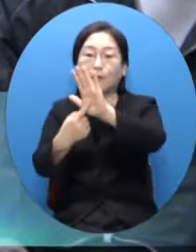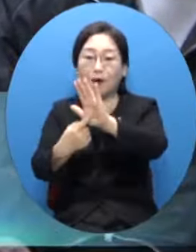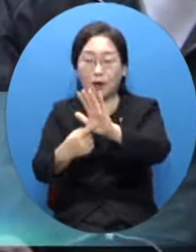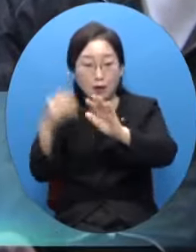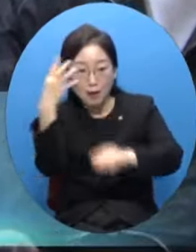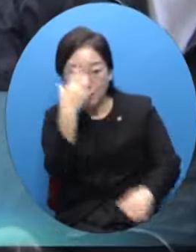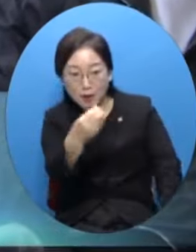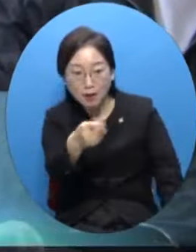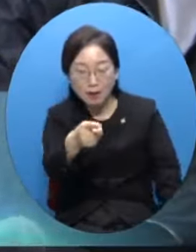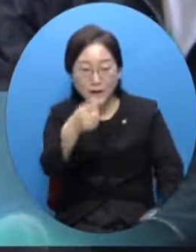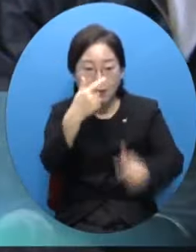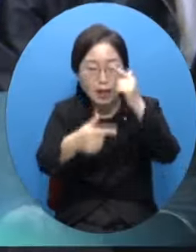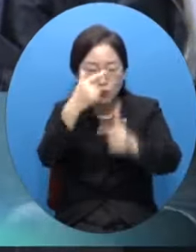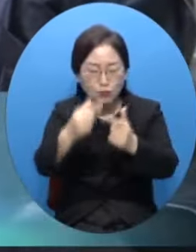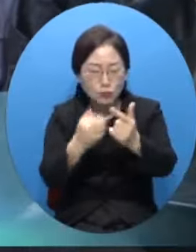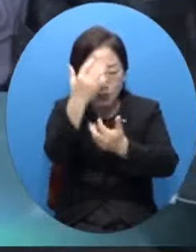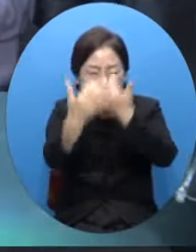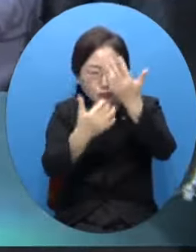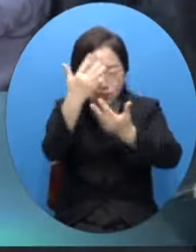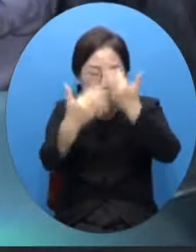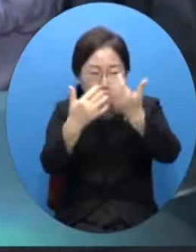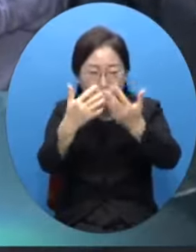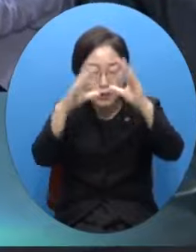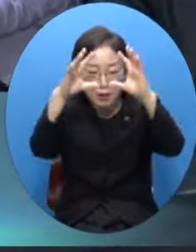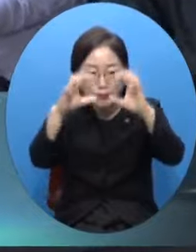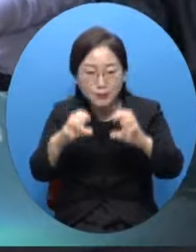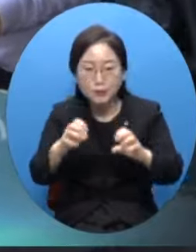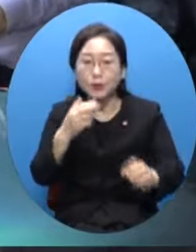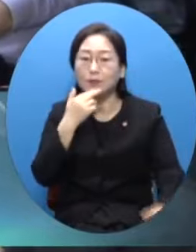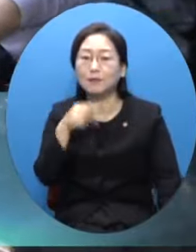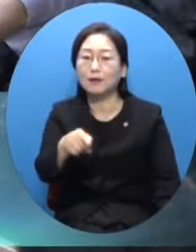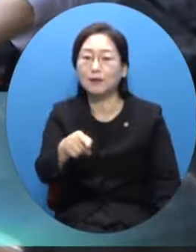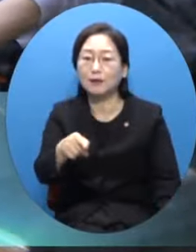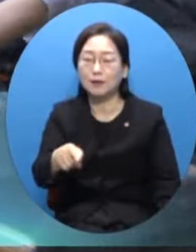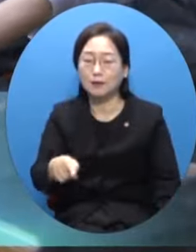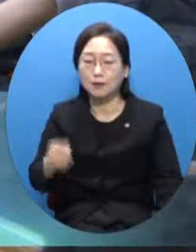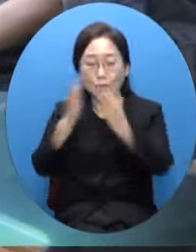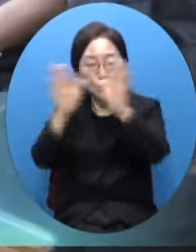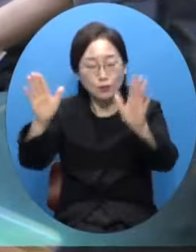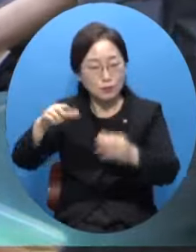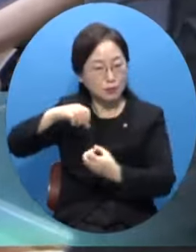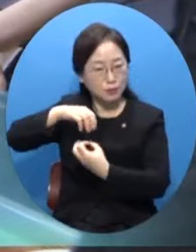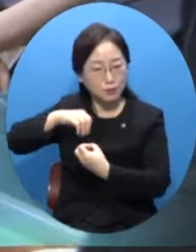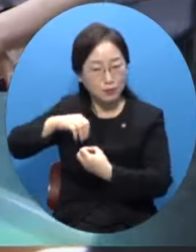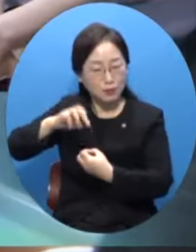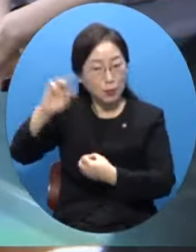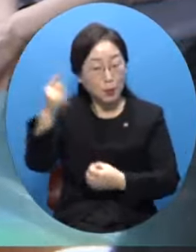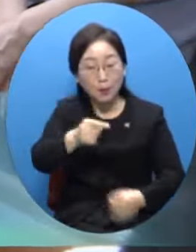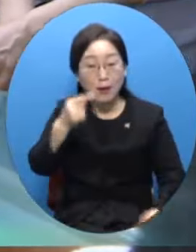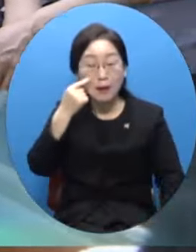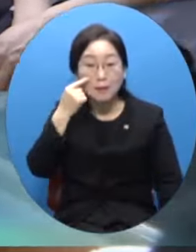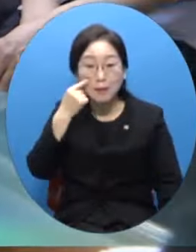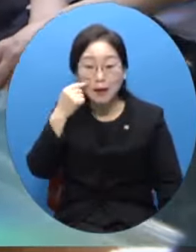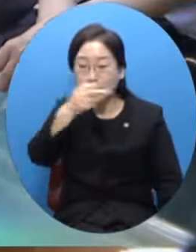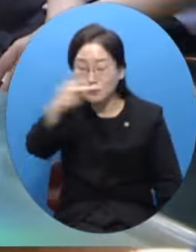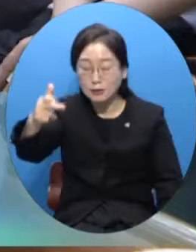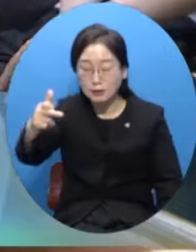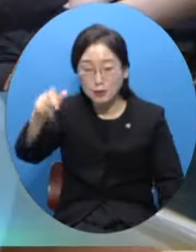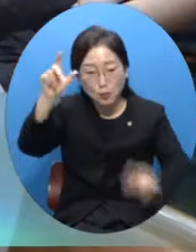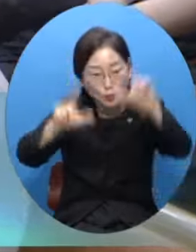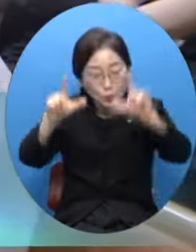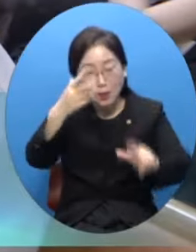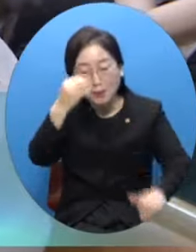불이 붙었으나 그 떨기나무가 사라지지 아니하는지라. 이에 모세가 이르되 내가 돌이켜 가서 이 큰 광경을 보리라.